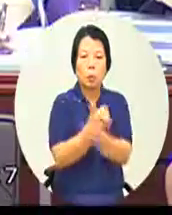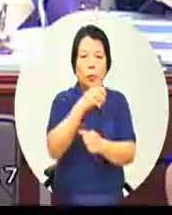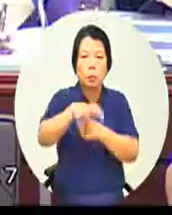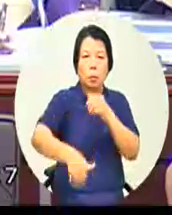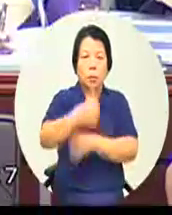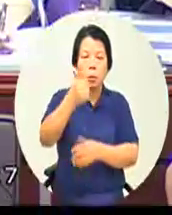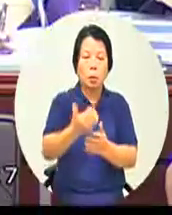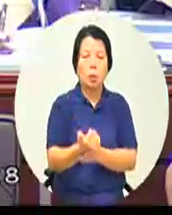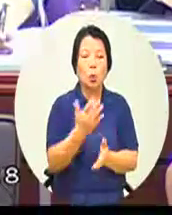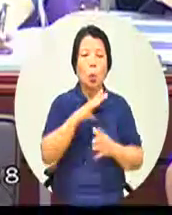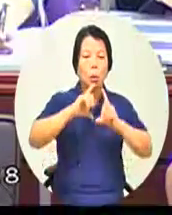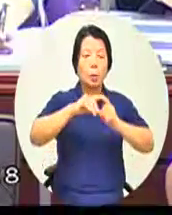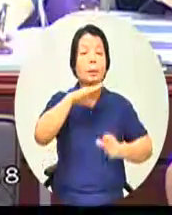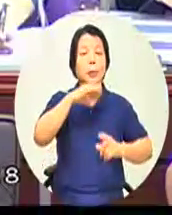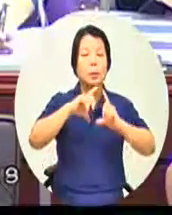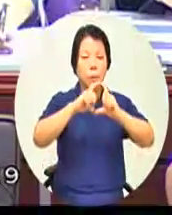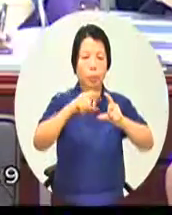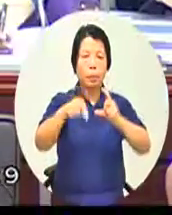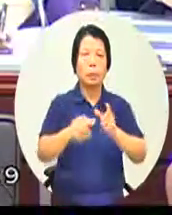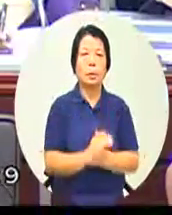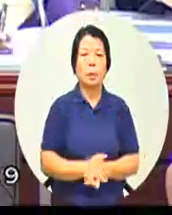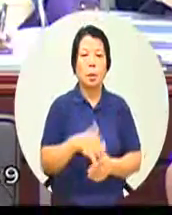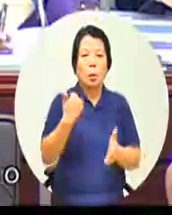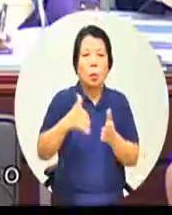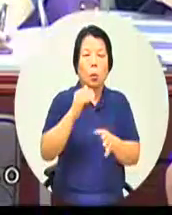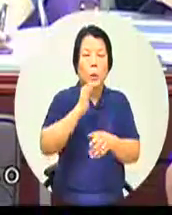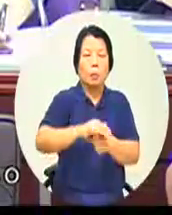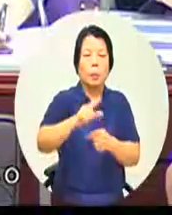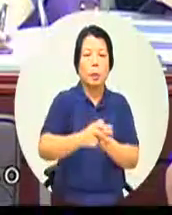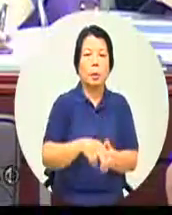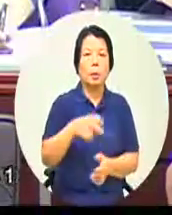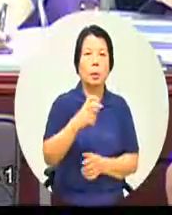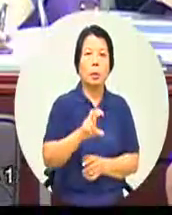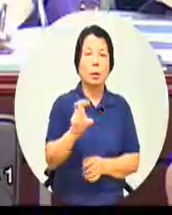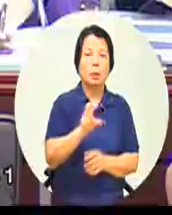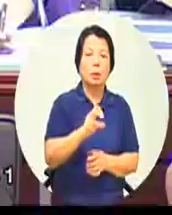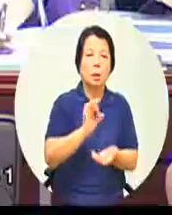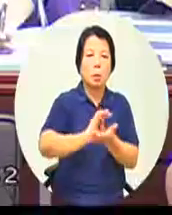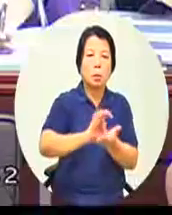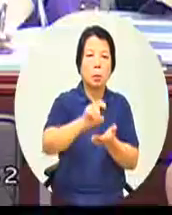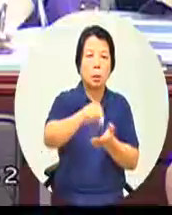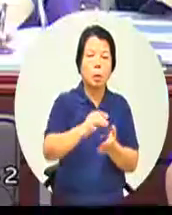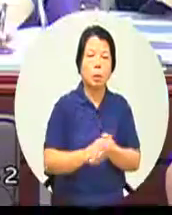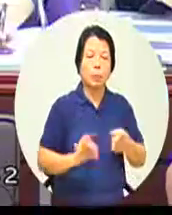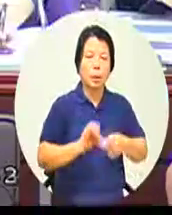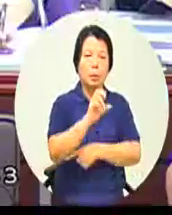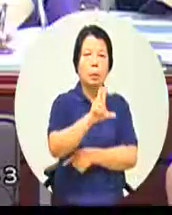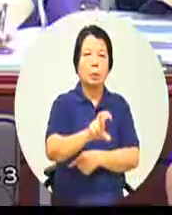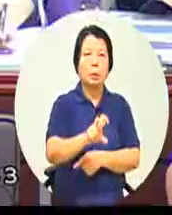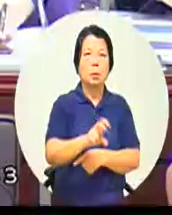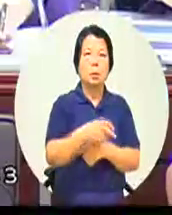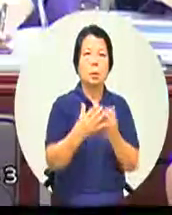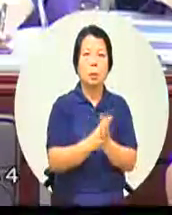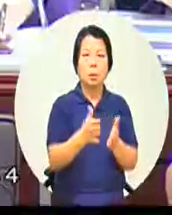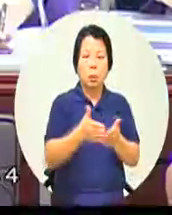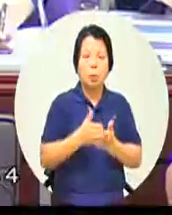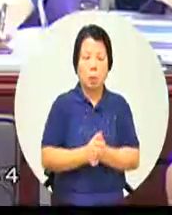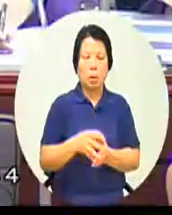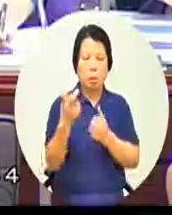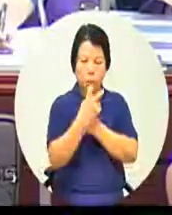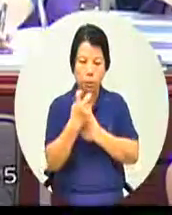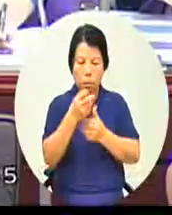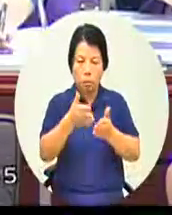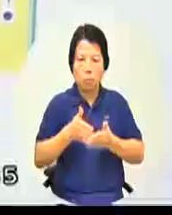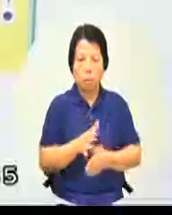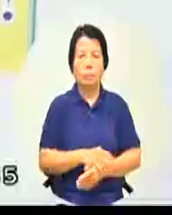刚才的问题。但是我看到这个未满这个70用在食材没有达到70%的学校，其实都要出来检讨